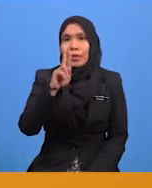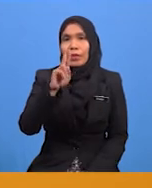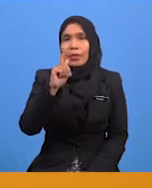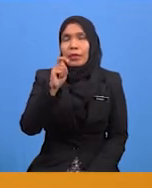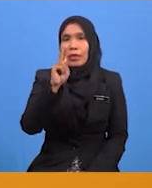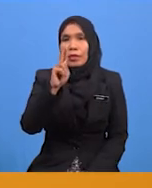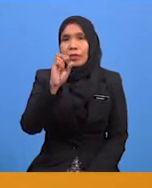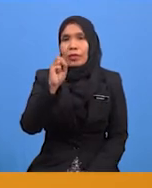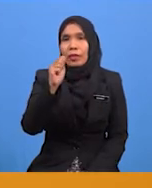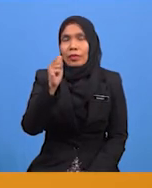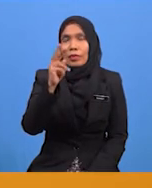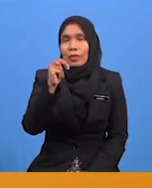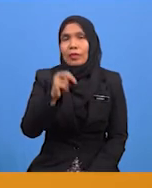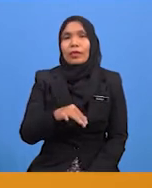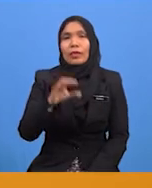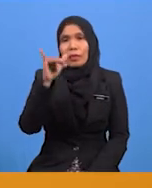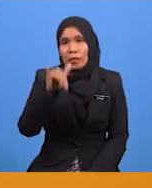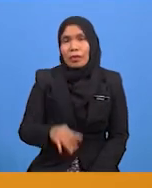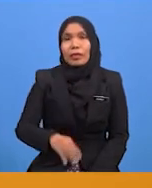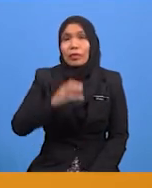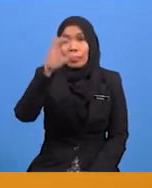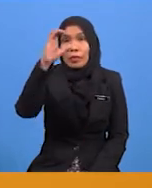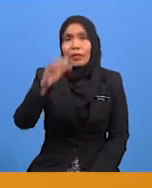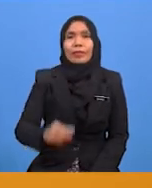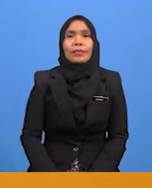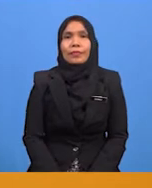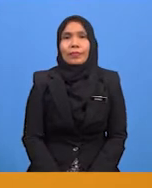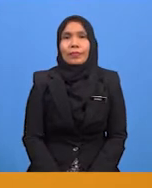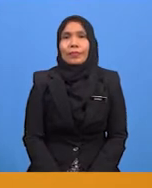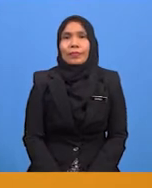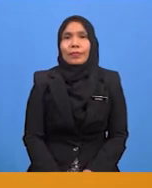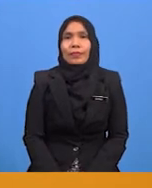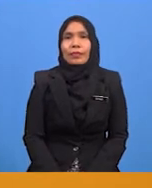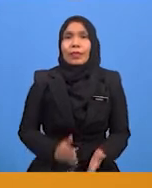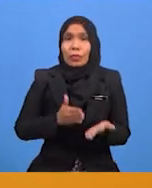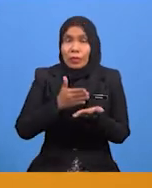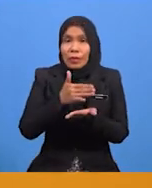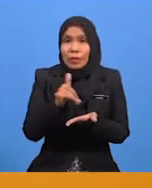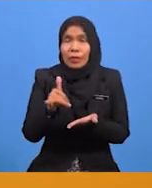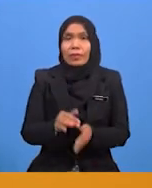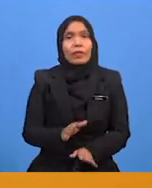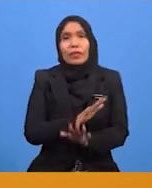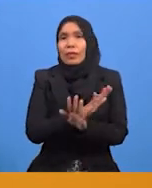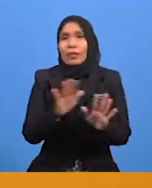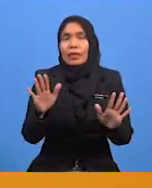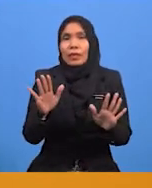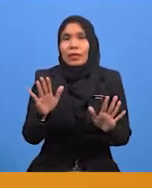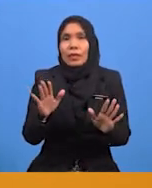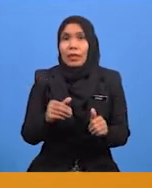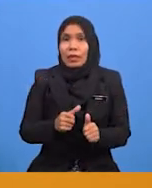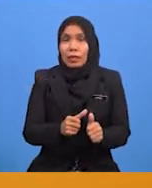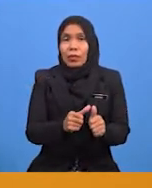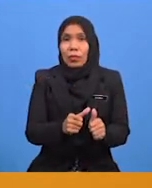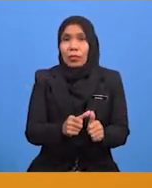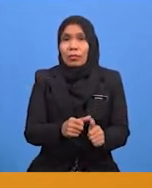supaya mereka tidak terpengaruh dengan unsur-unsur negatif yang akhirnya akan